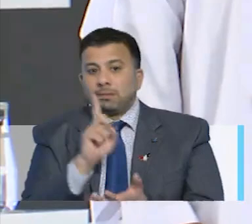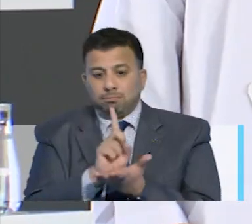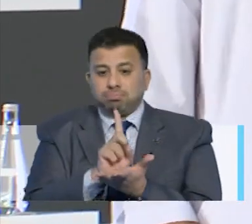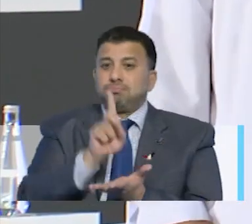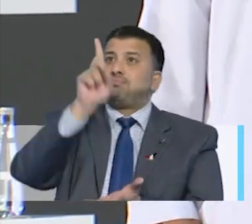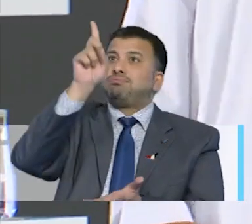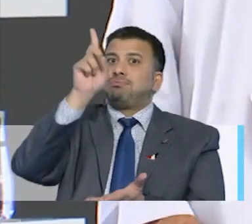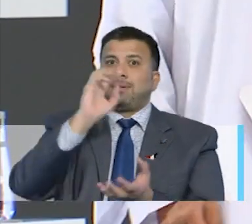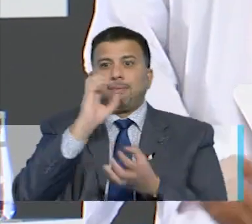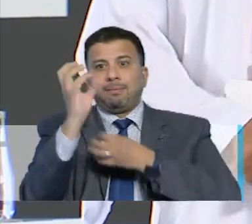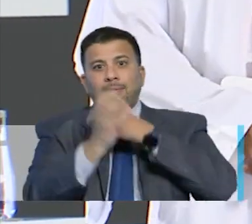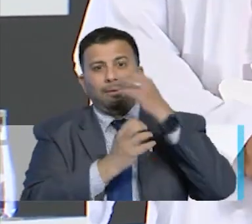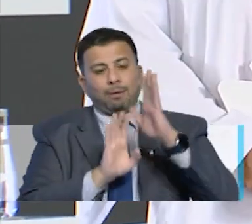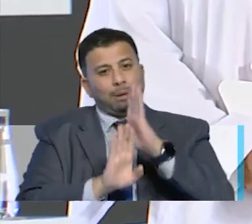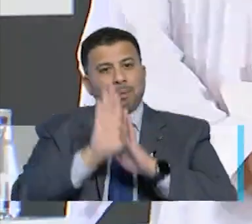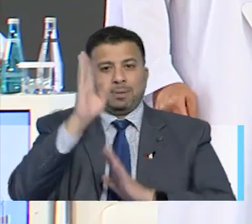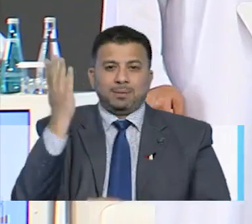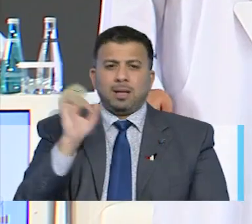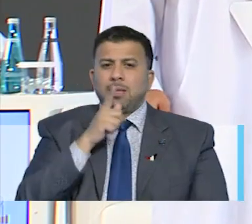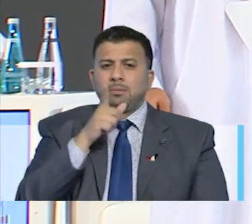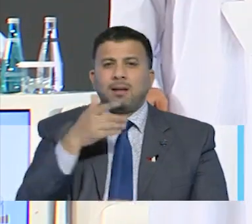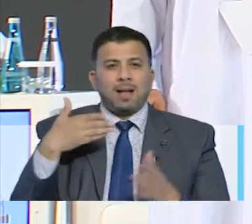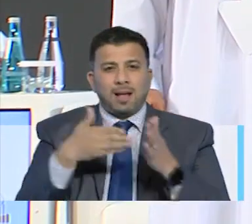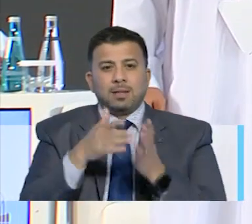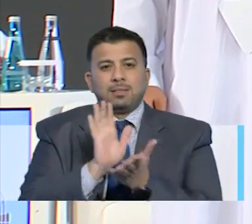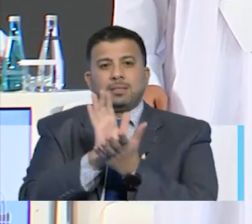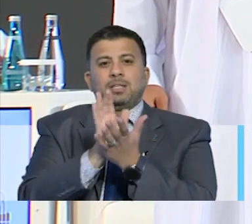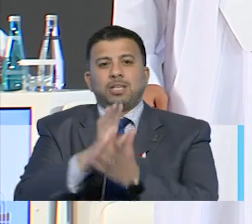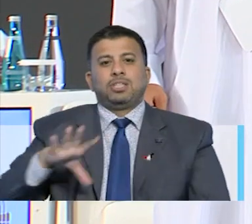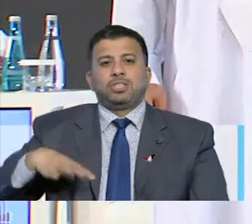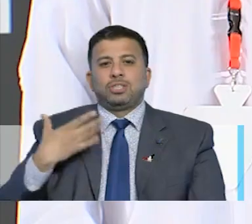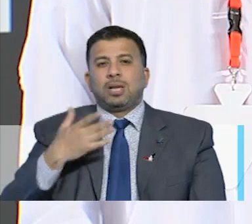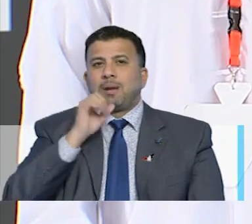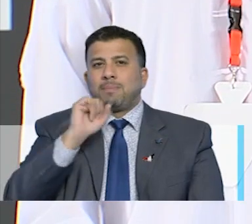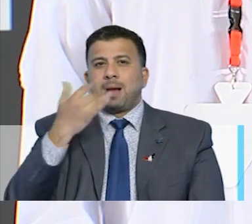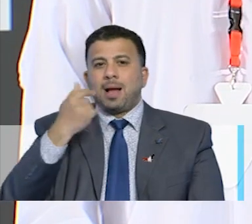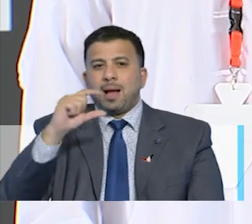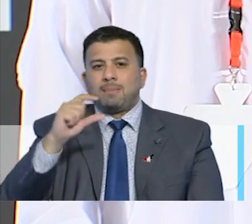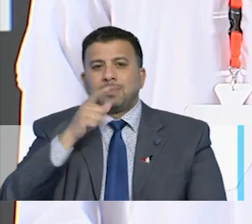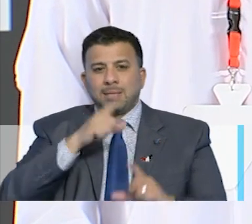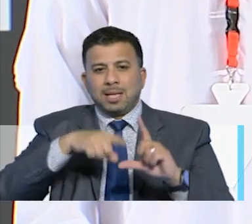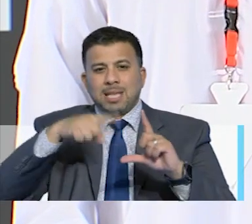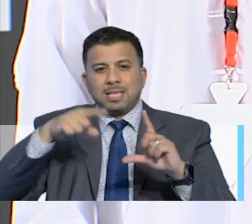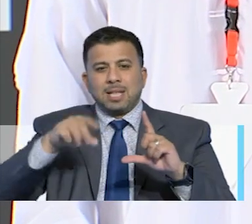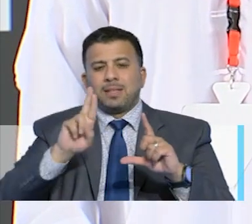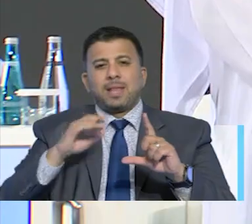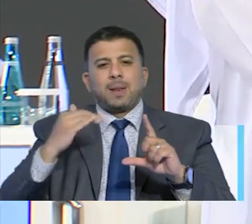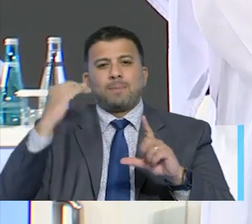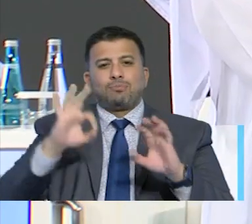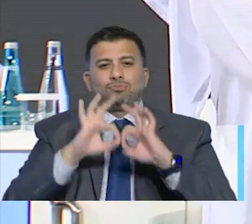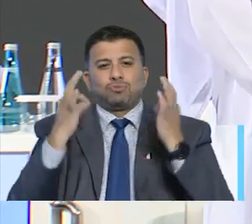الآن. وفي ختام الملتقى كرم الشيخ محمد بن حميد القاسمي رئيس دائرة الأحصاء والتنمية